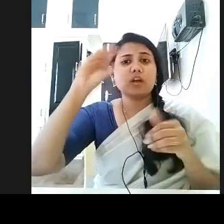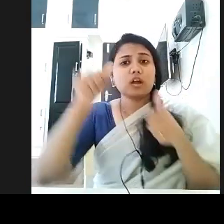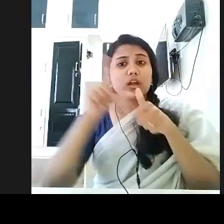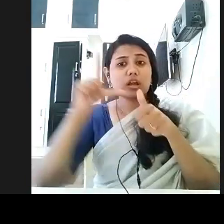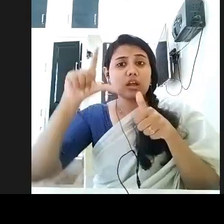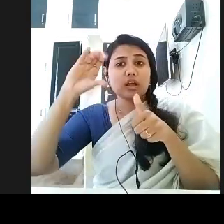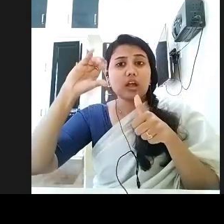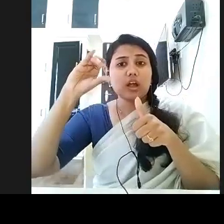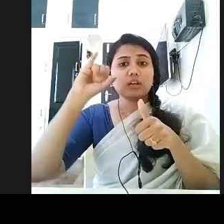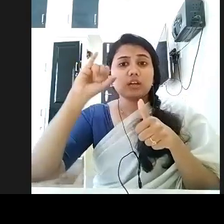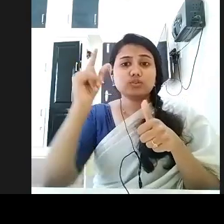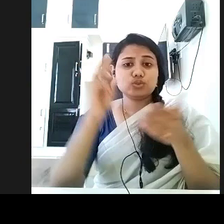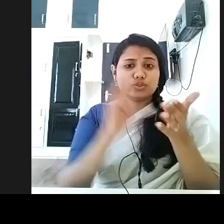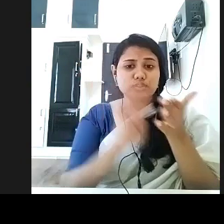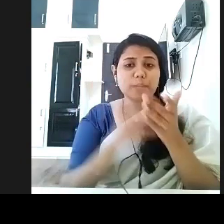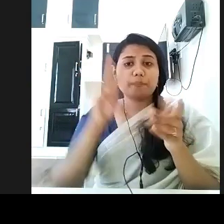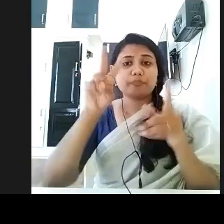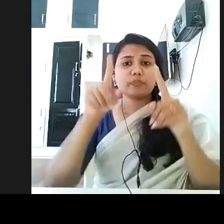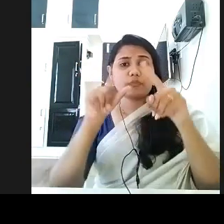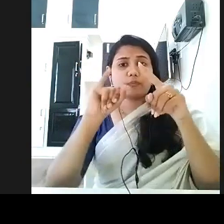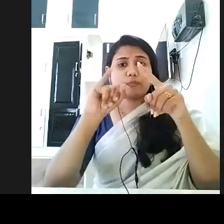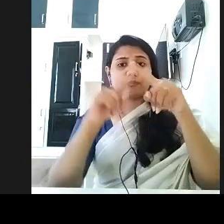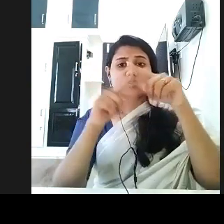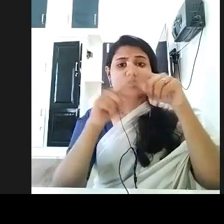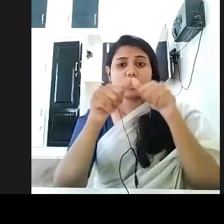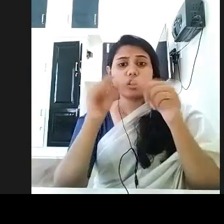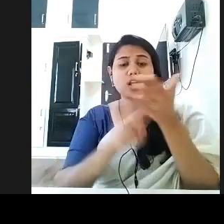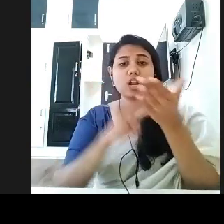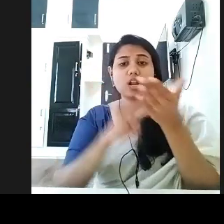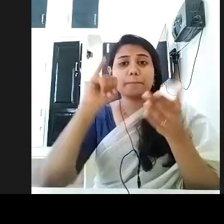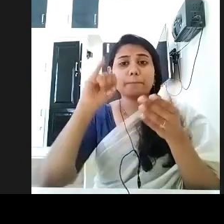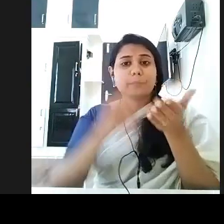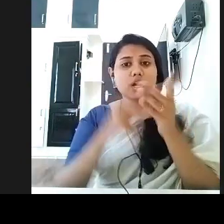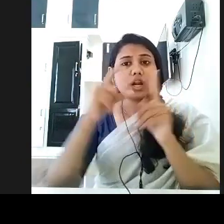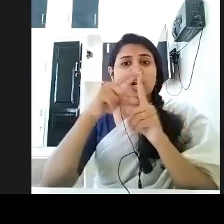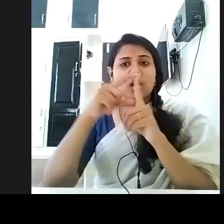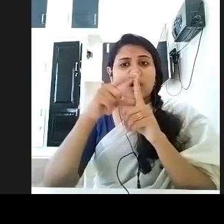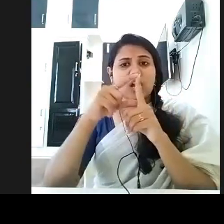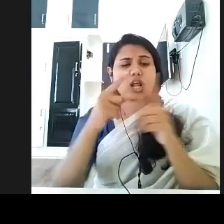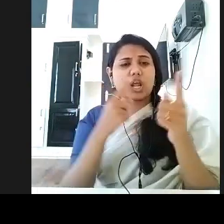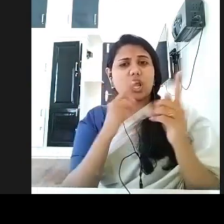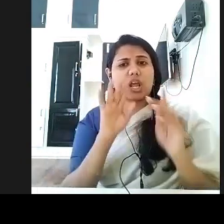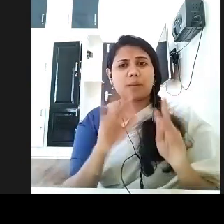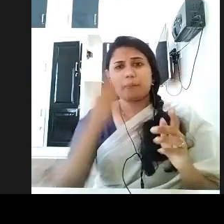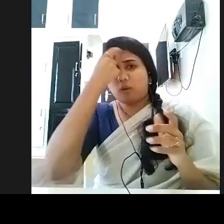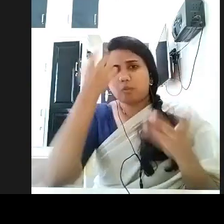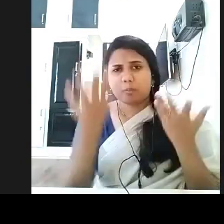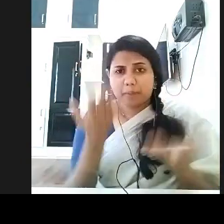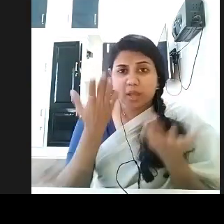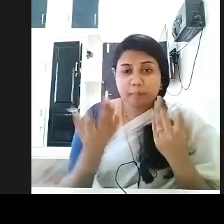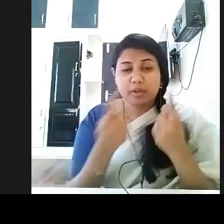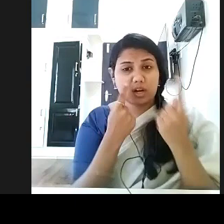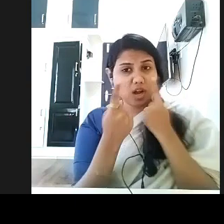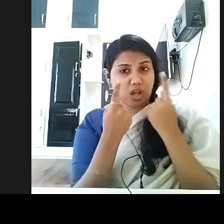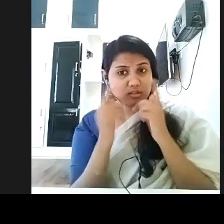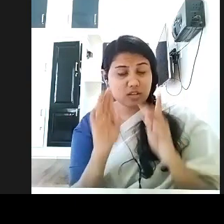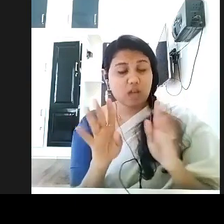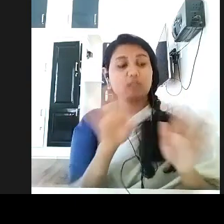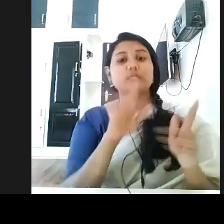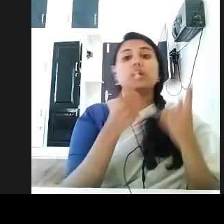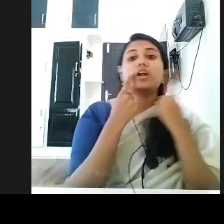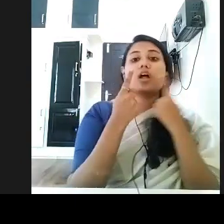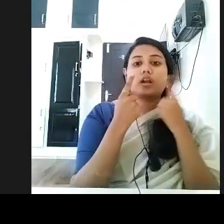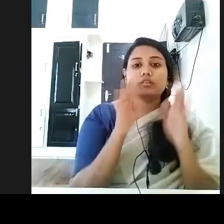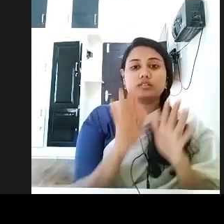കുറവൊക്കെ ഉണ്ടാവുന്നതായിരിക്കും. മോന് വിറ്റമിൻ ഡി കാൽഷ്യം ടെസ്റ്റ് ഒക്കെ ചെയ്തിട്ടുണ്ടോ? ഇല്ല, ഇപ്പൊ അടുത്തൊന്നും ചെയ്തിട്ടില്ല. അതൊക്കെ ഒന്ന് ചെയ്യേണ്ട